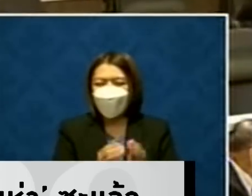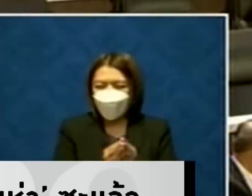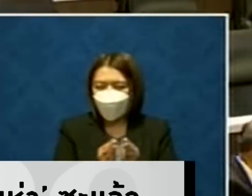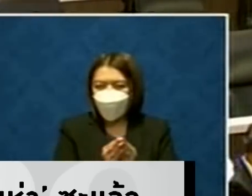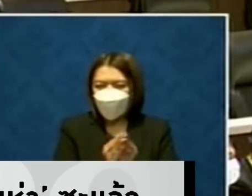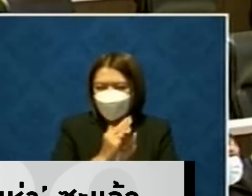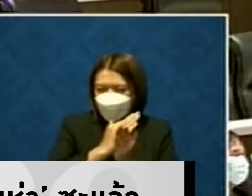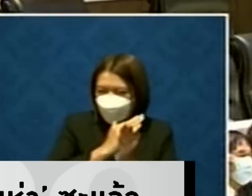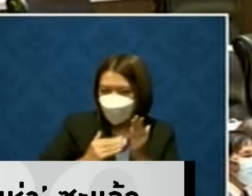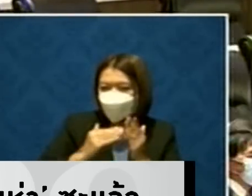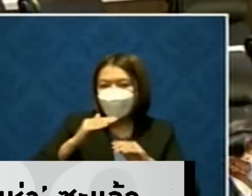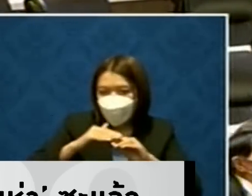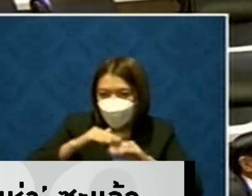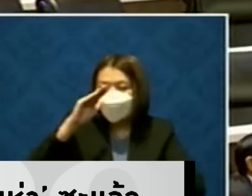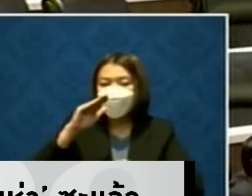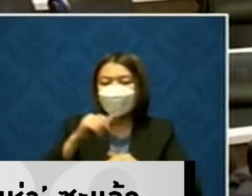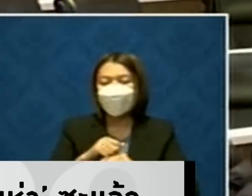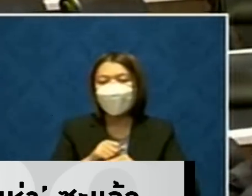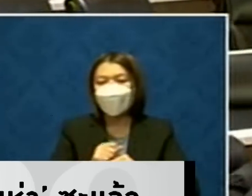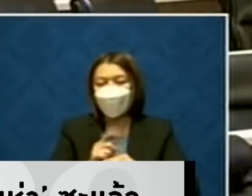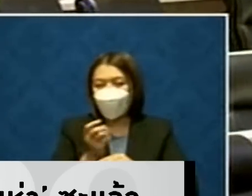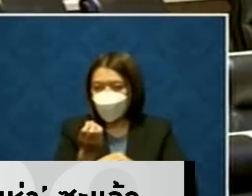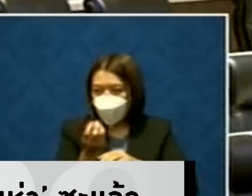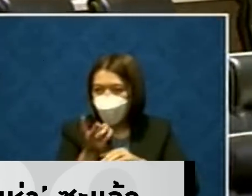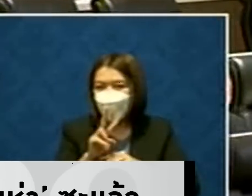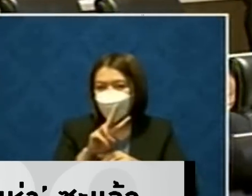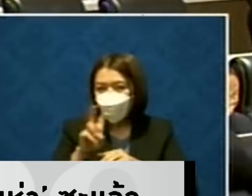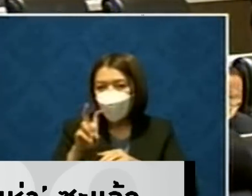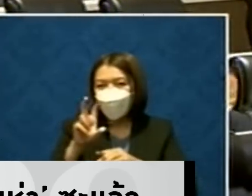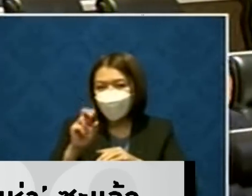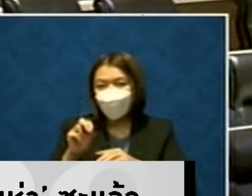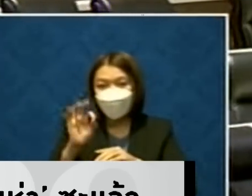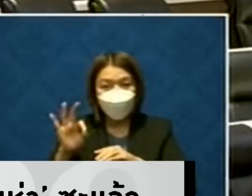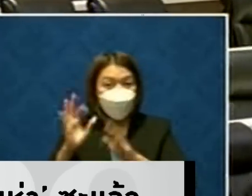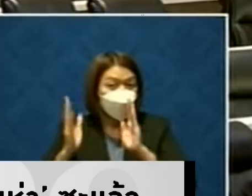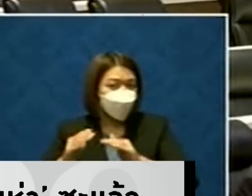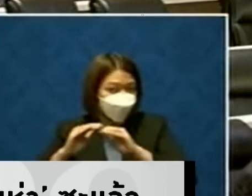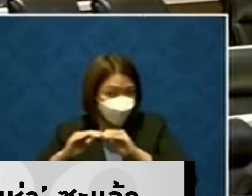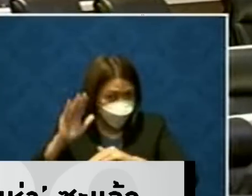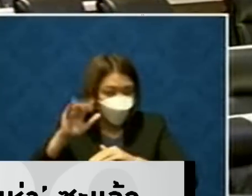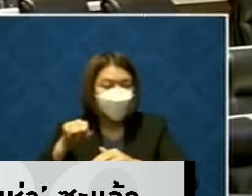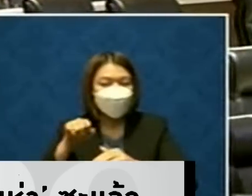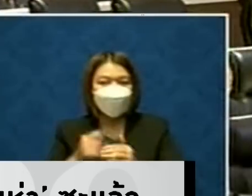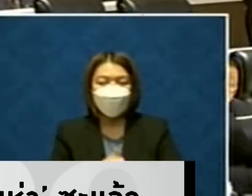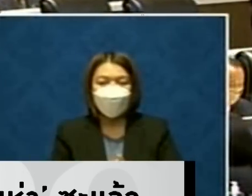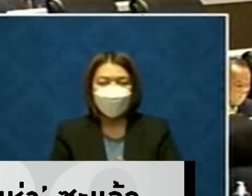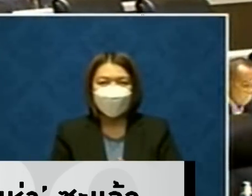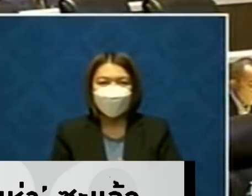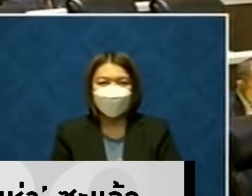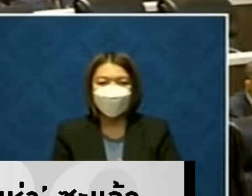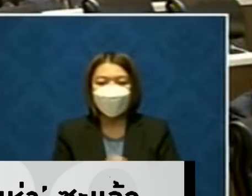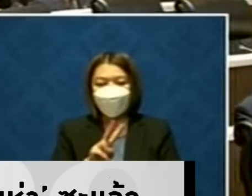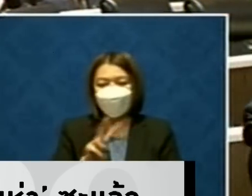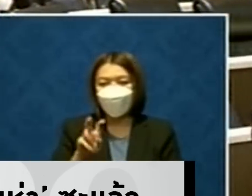บบ100แหละเราภาคภูมิใจไทย ผมว่าตอนนี้นี่พยายามยังไงก็ได้ที่จะกดตัวเลขอย่างเดียวเพราะว่ามีคนส่งสัญญาณเยอะมากเล